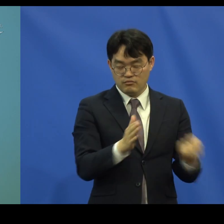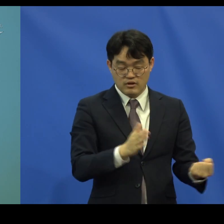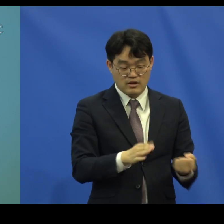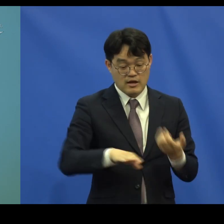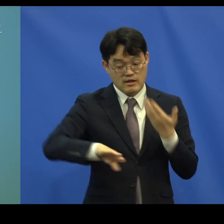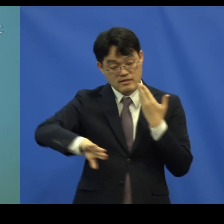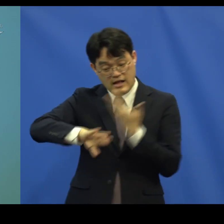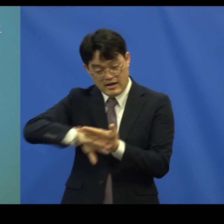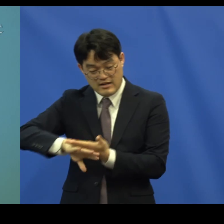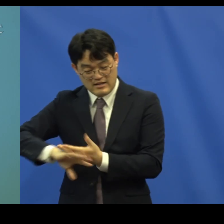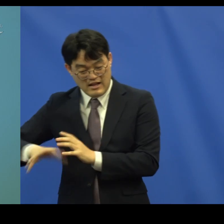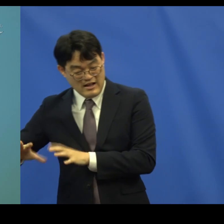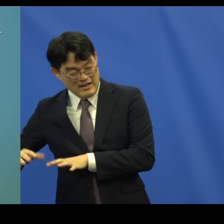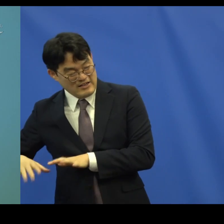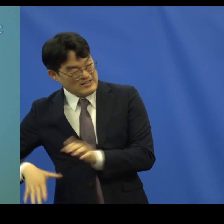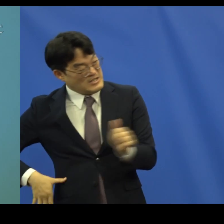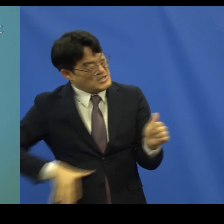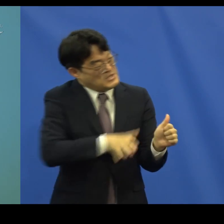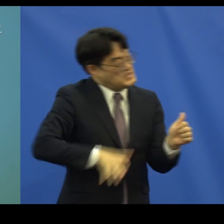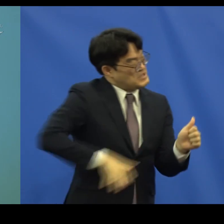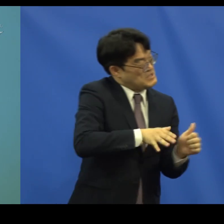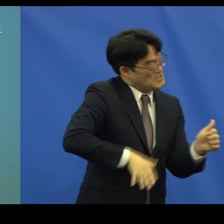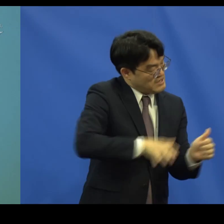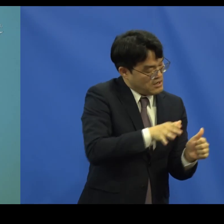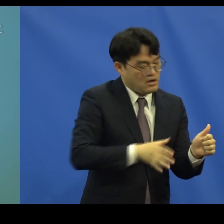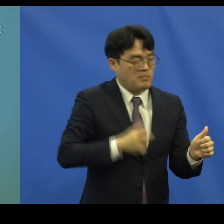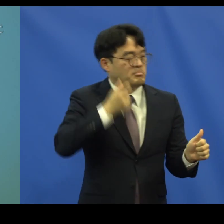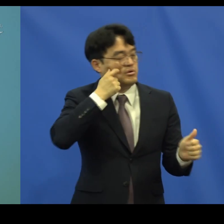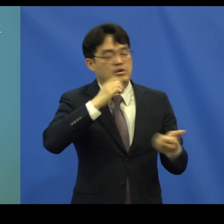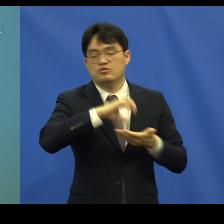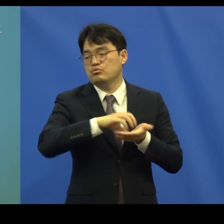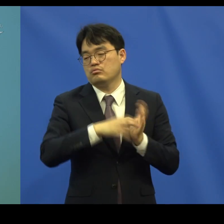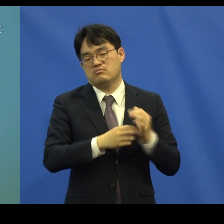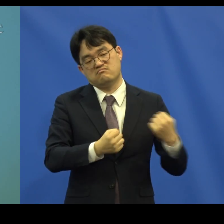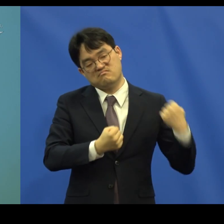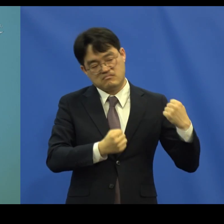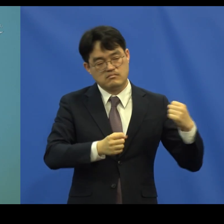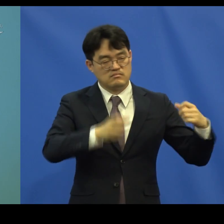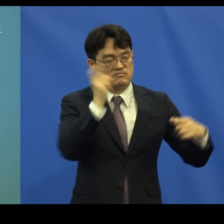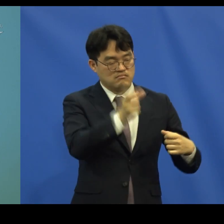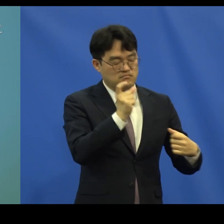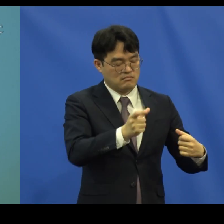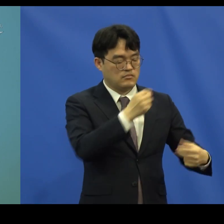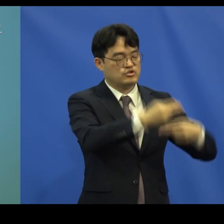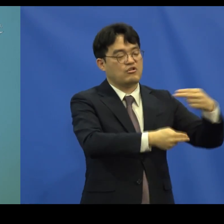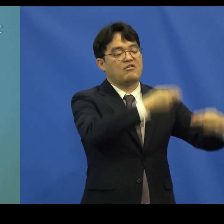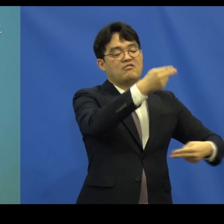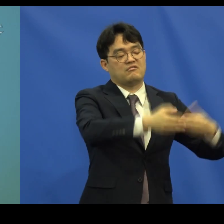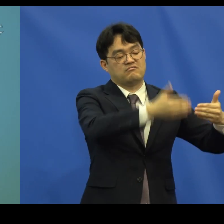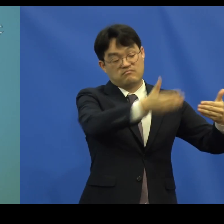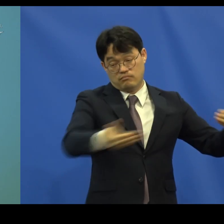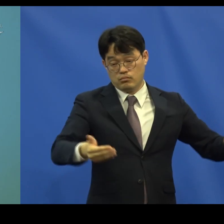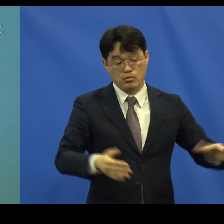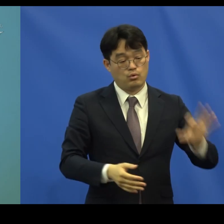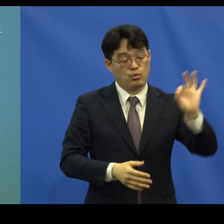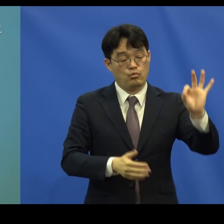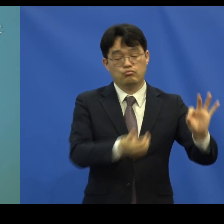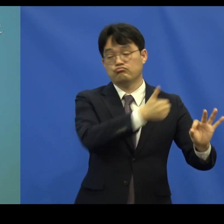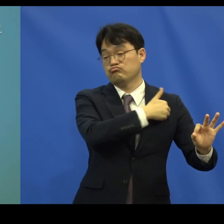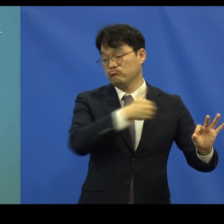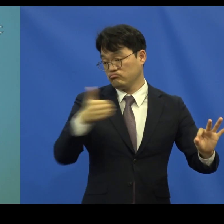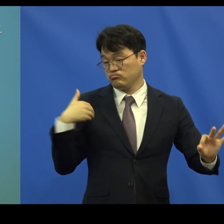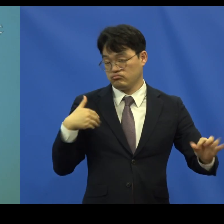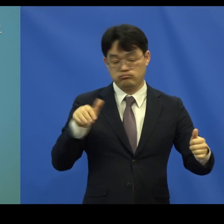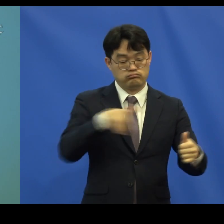이렇게 공격을 받지 않을 아주 좋은 전략적 위치에 있었던 거죠. 그러니까 물질적으로 풍요하고